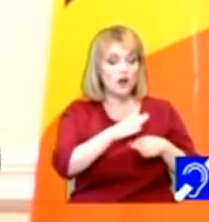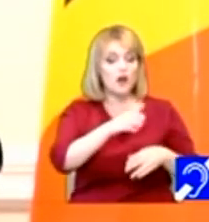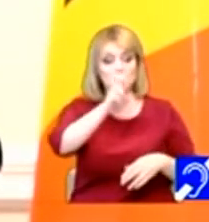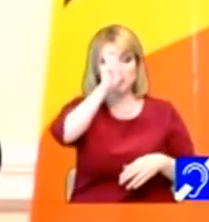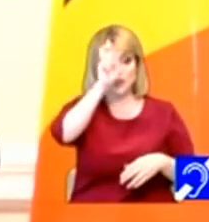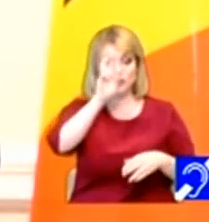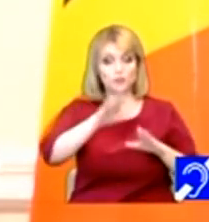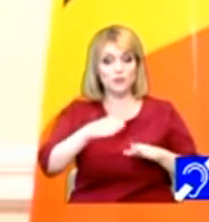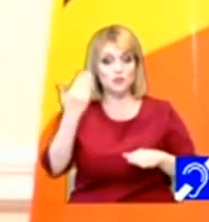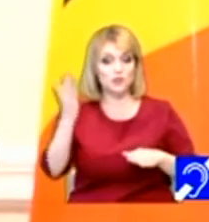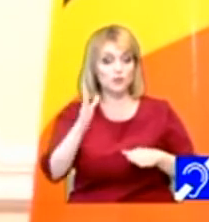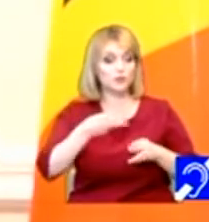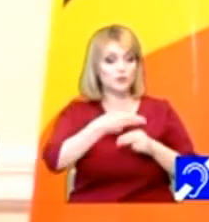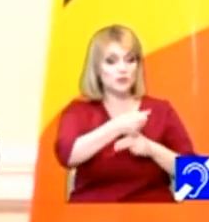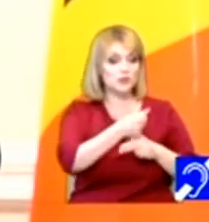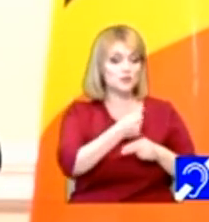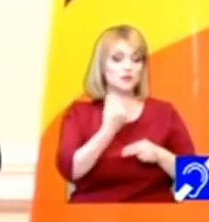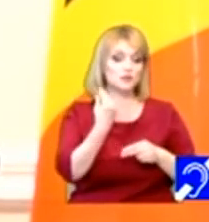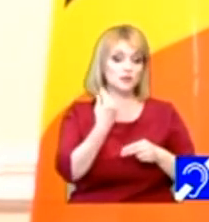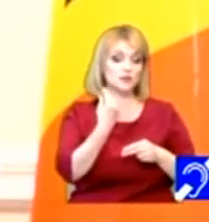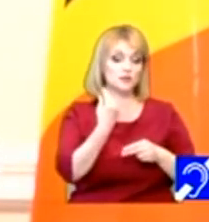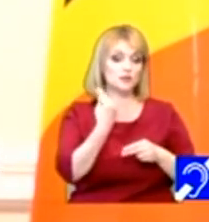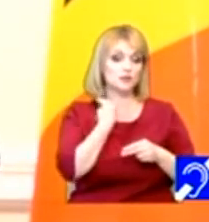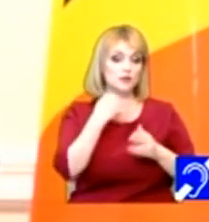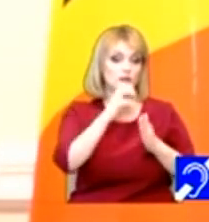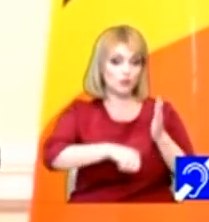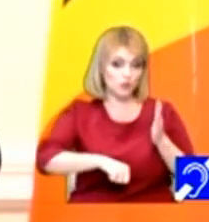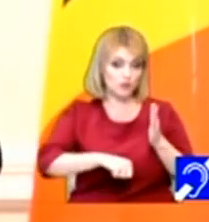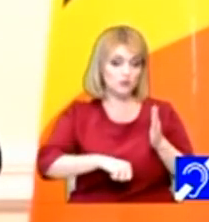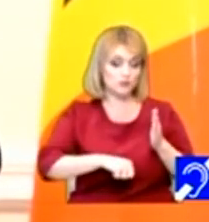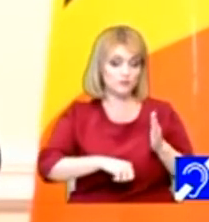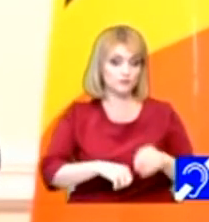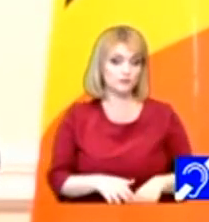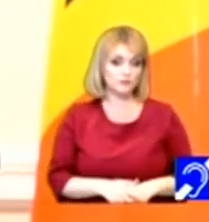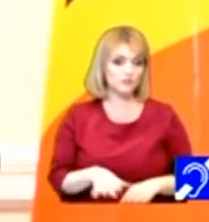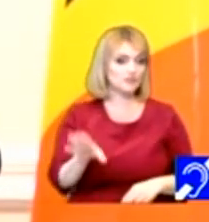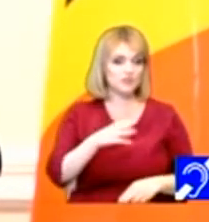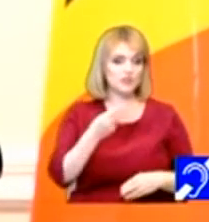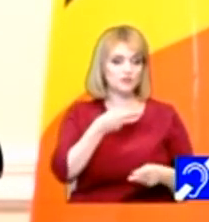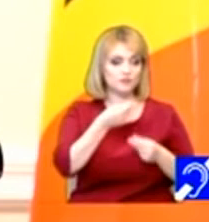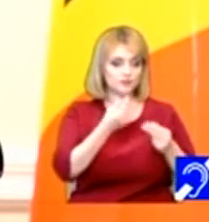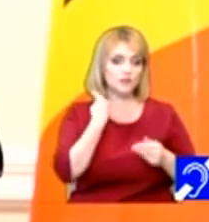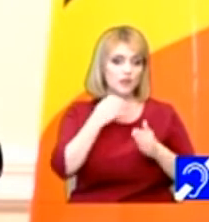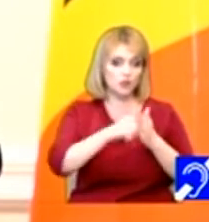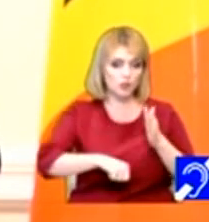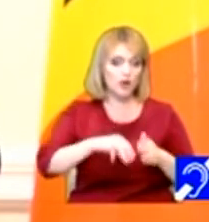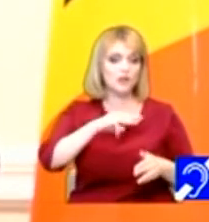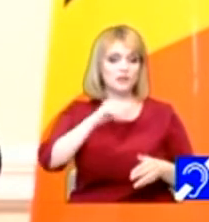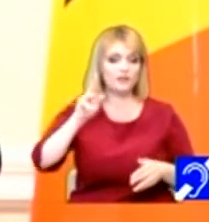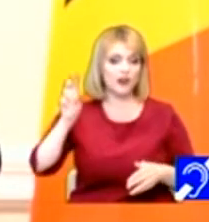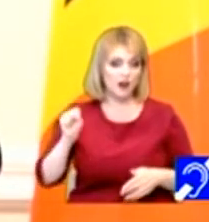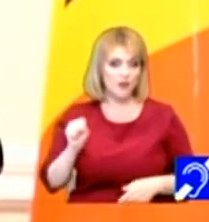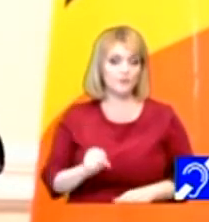de peste 110 milioane de lei, care urmează agricultorii să primească, de asemenea subvenționare din contul TVA a plăților fiscale aferente